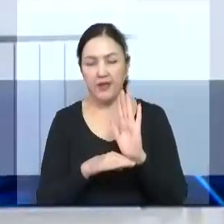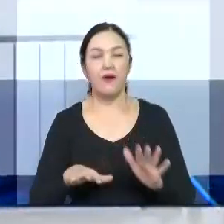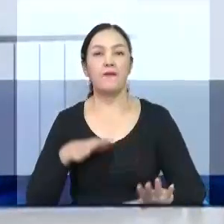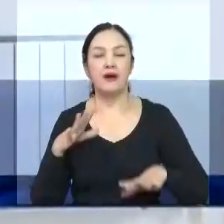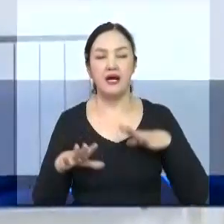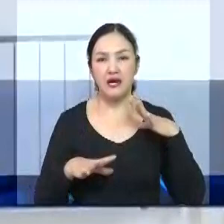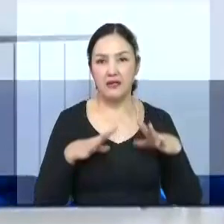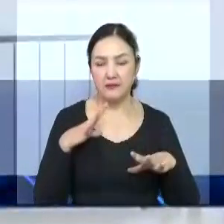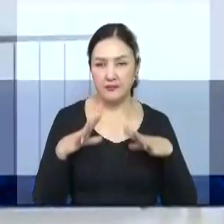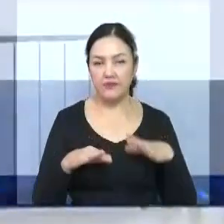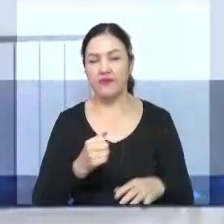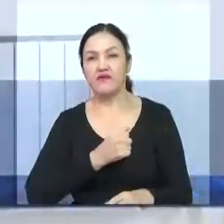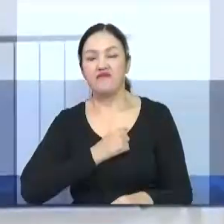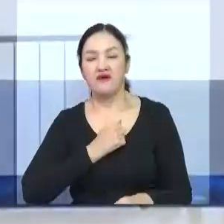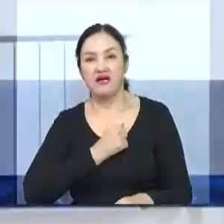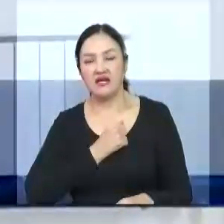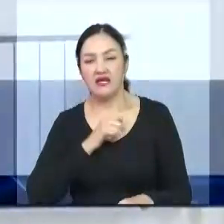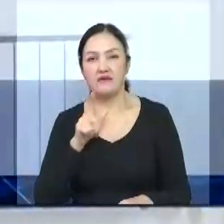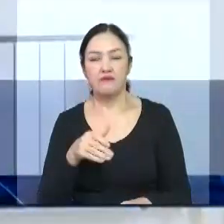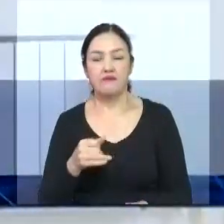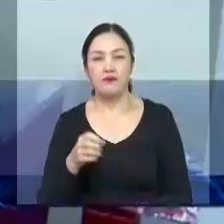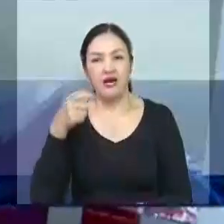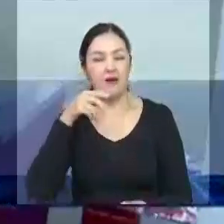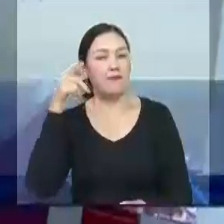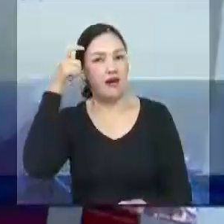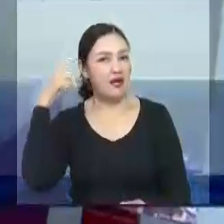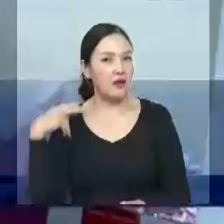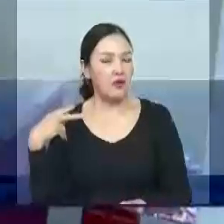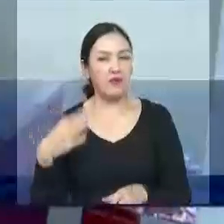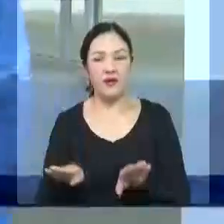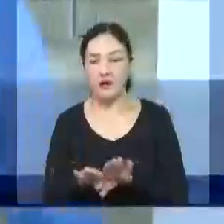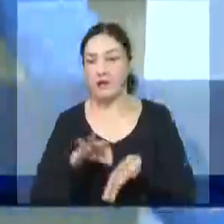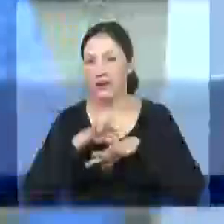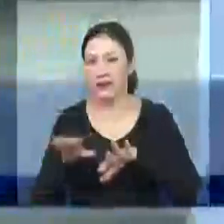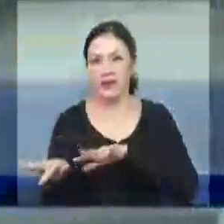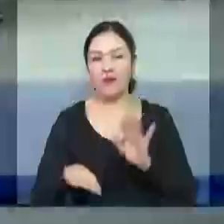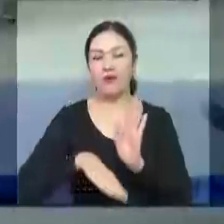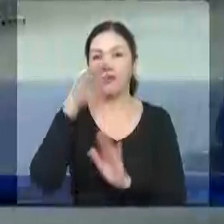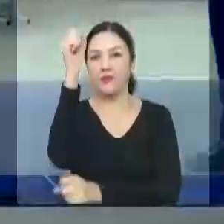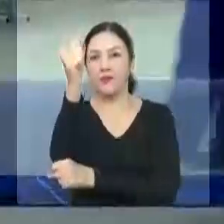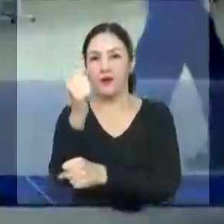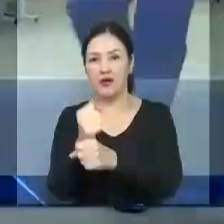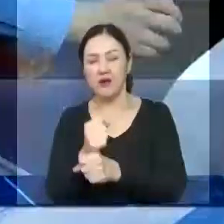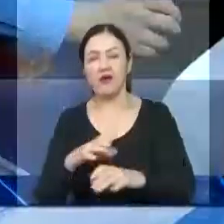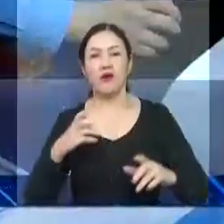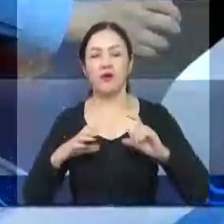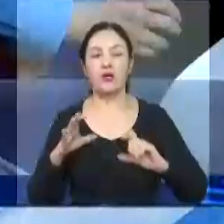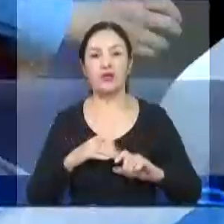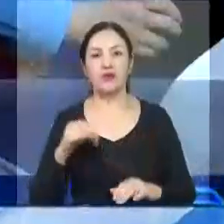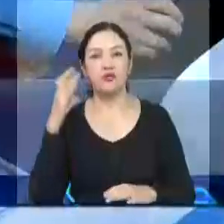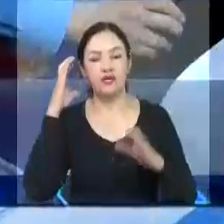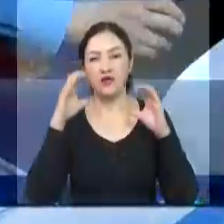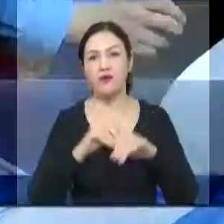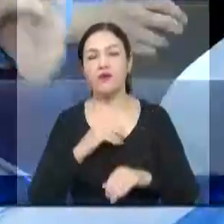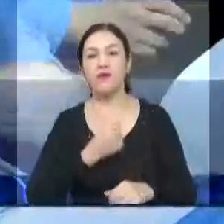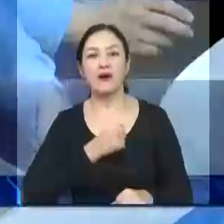подготовке военных моряков. В ходе мероприятия были отмечены лучшие сотрудники и курсанты военного учреждения.